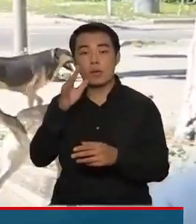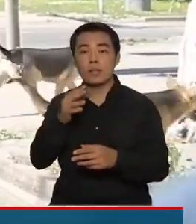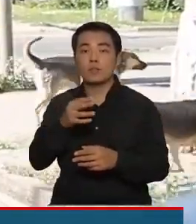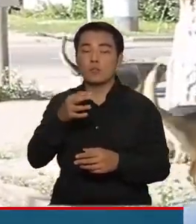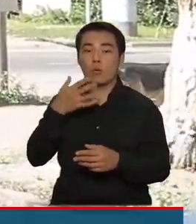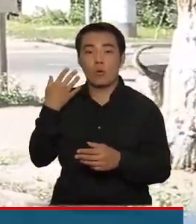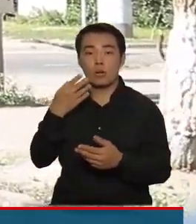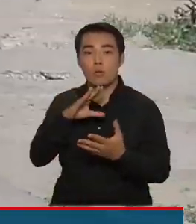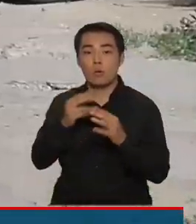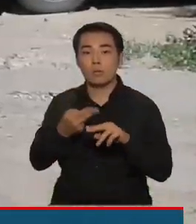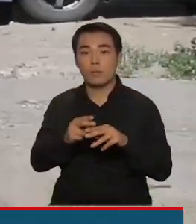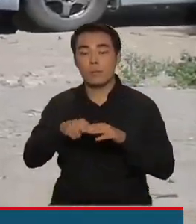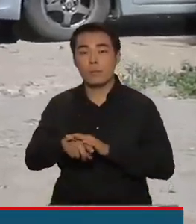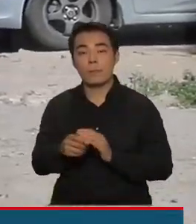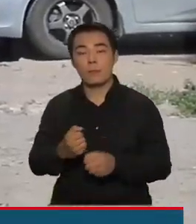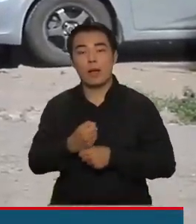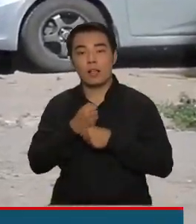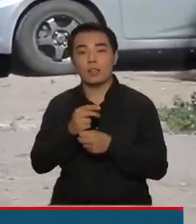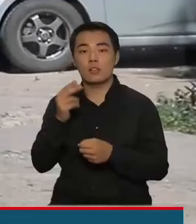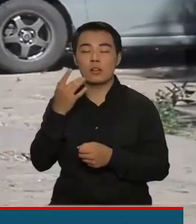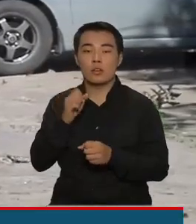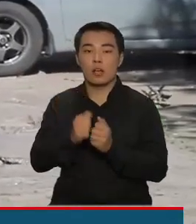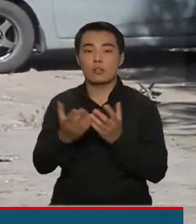мысықтарға еріктілер жиі қолдау көрсетіп тұрады